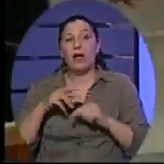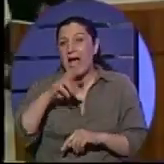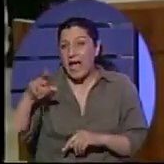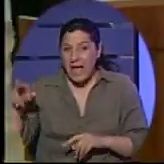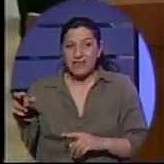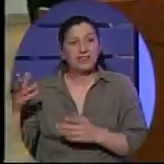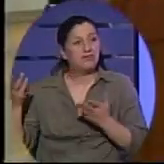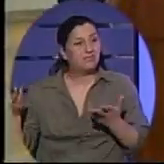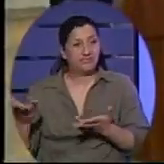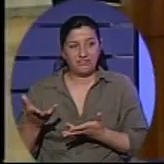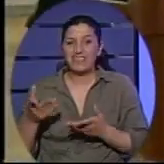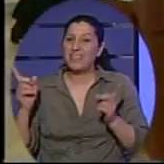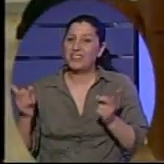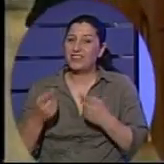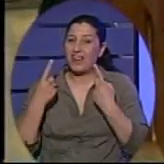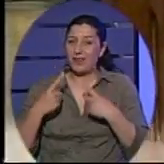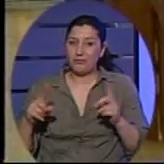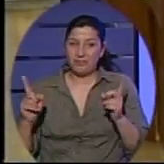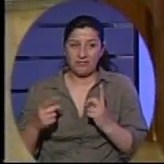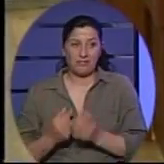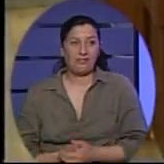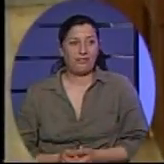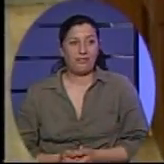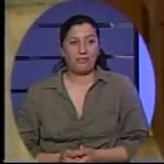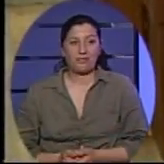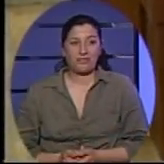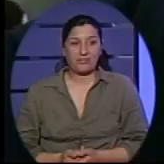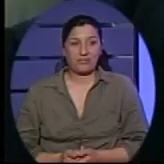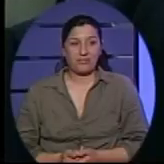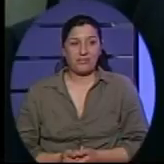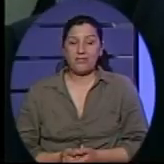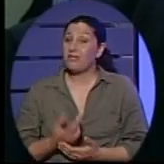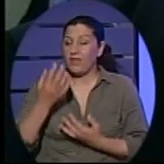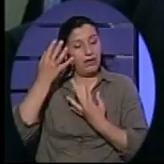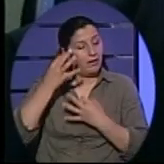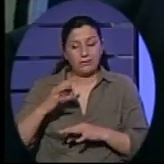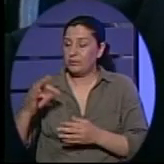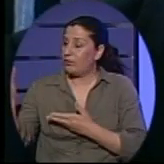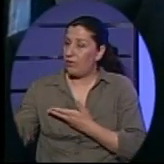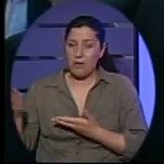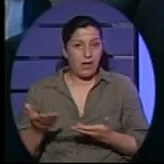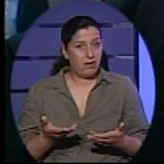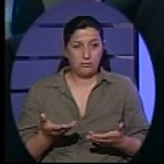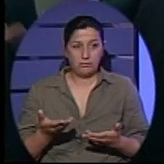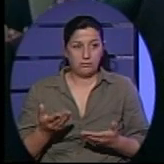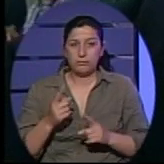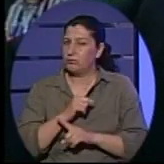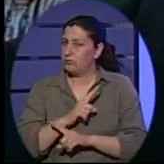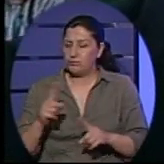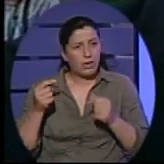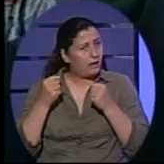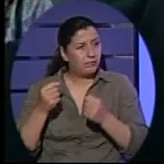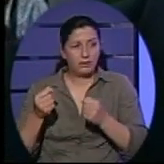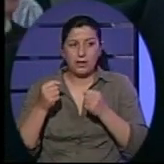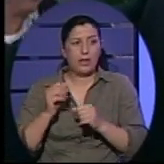הבוקר את פרס לצלילי הדבקה אנחנו מכבדים כל אורח שיגיע לא נפגין ולא